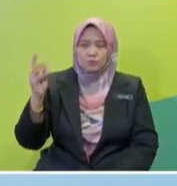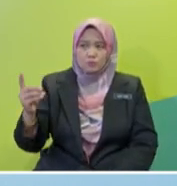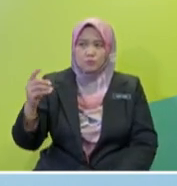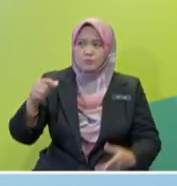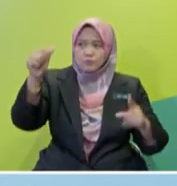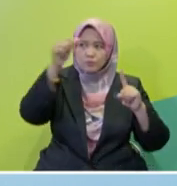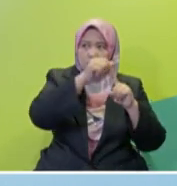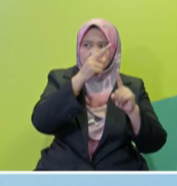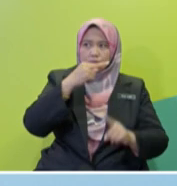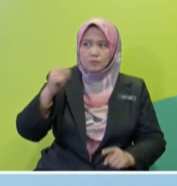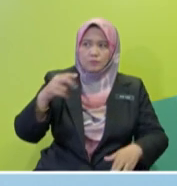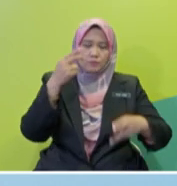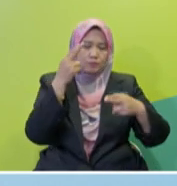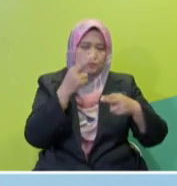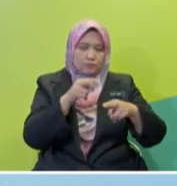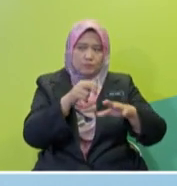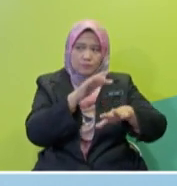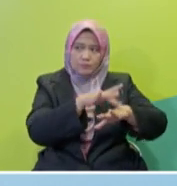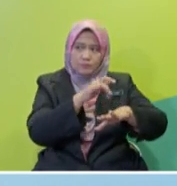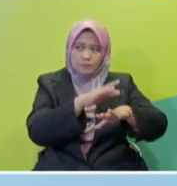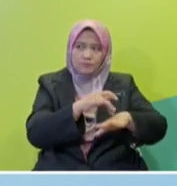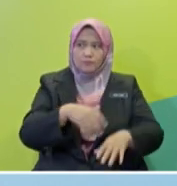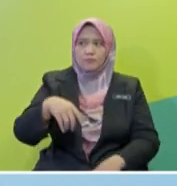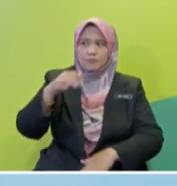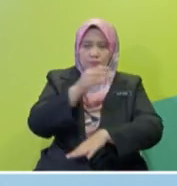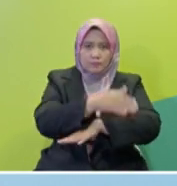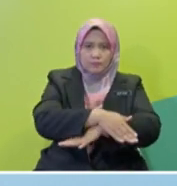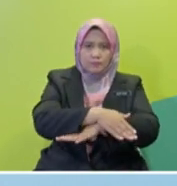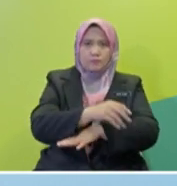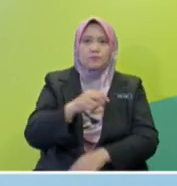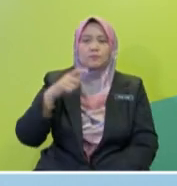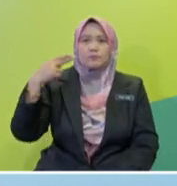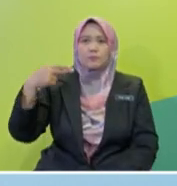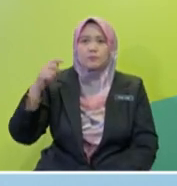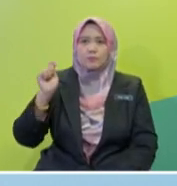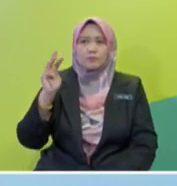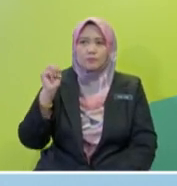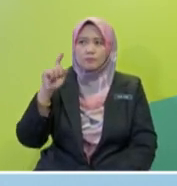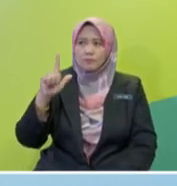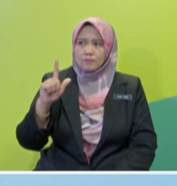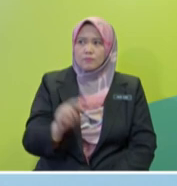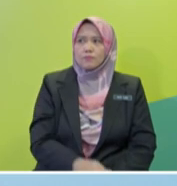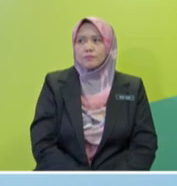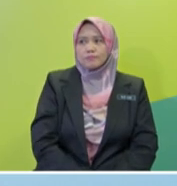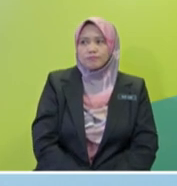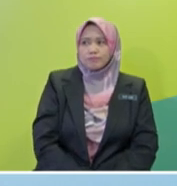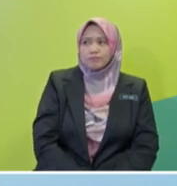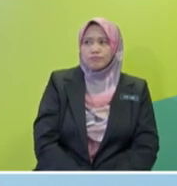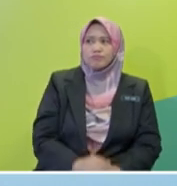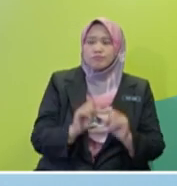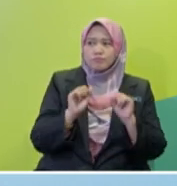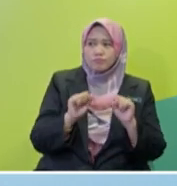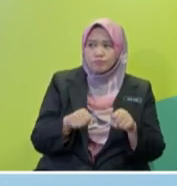lama web adalah file teks yang ditulis dengan menggunakan hypertex maka language